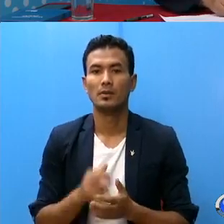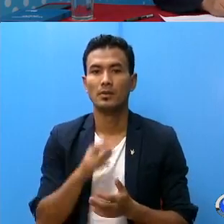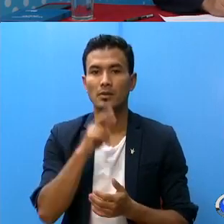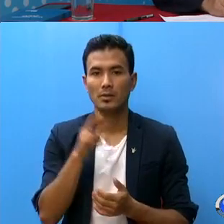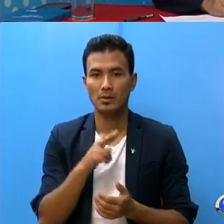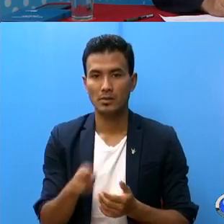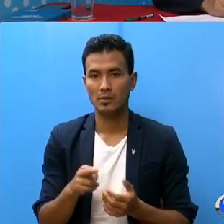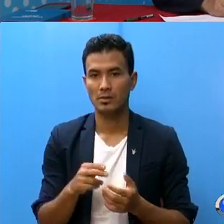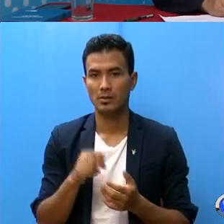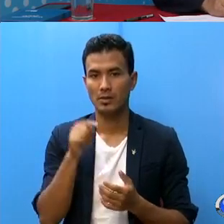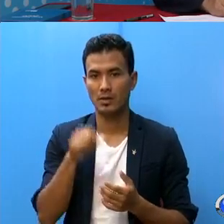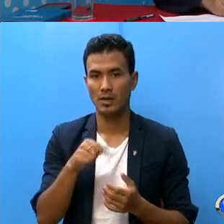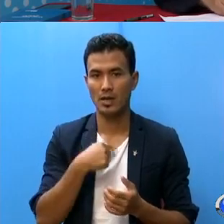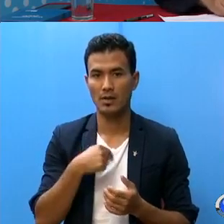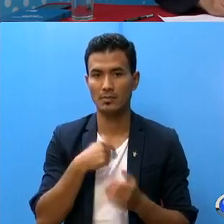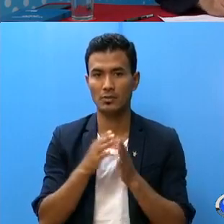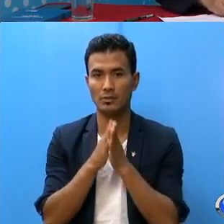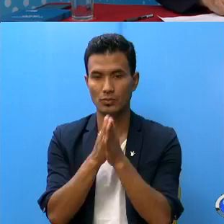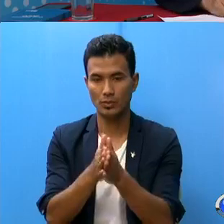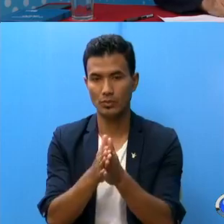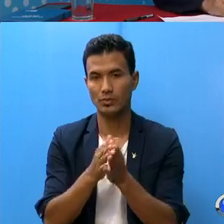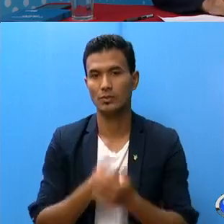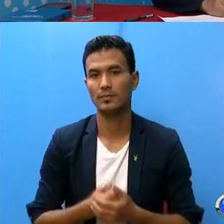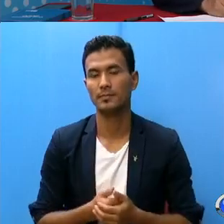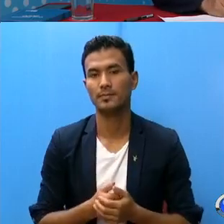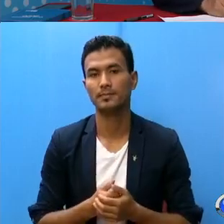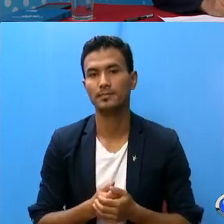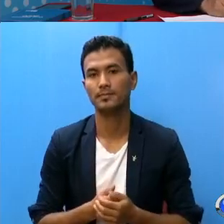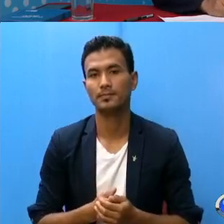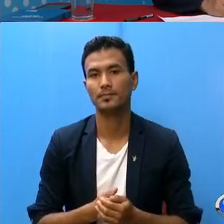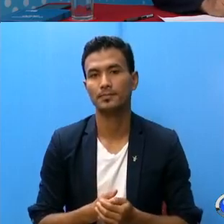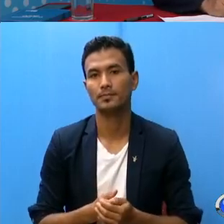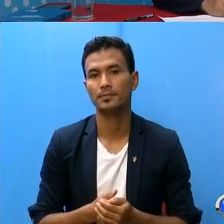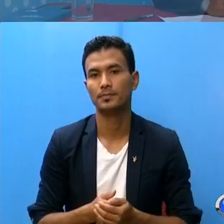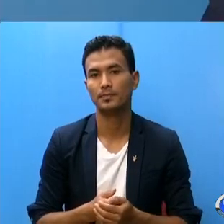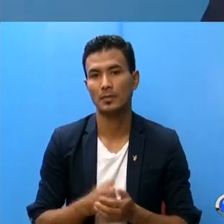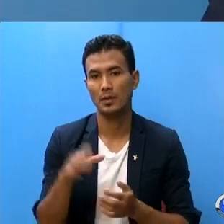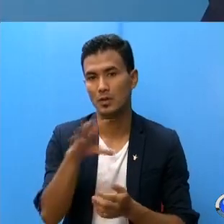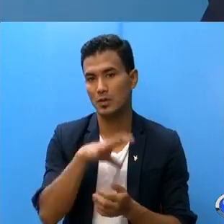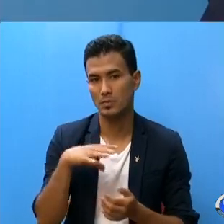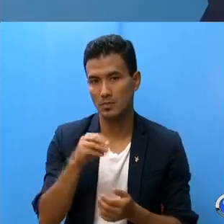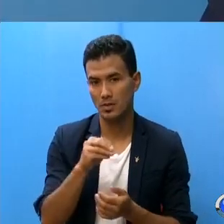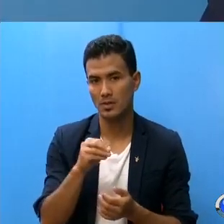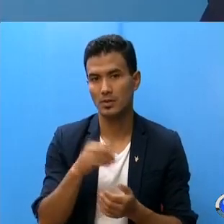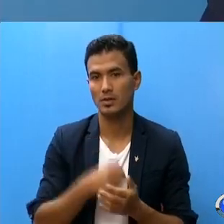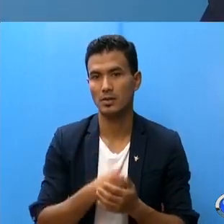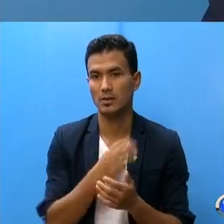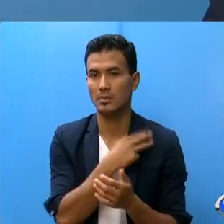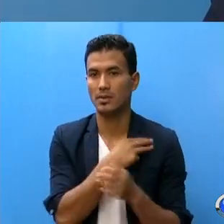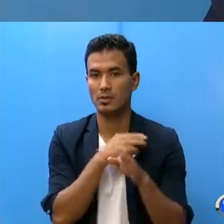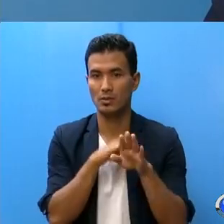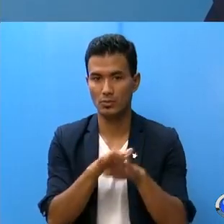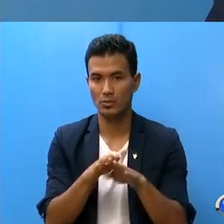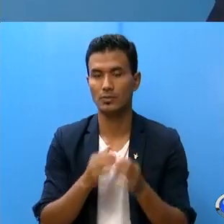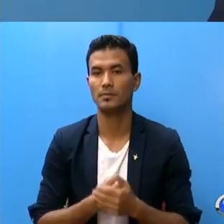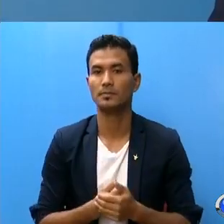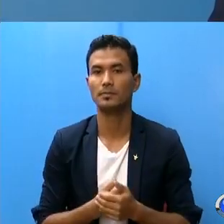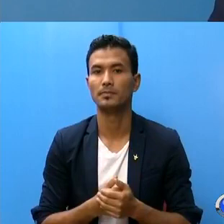पर यहां चाहिए हमरो अनुरोद छा कि सबे मानी शरू